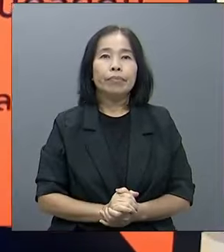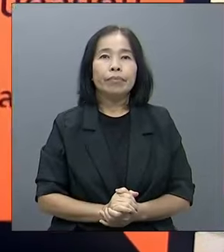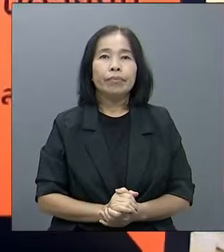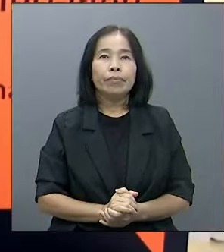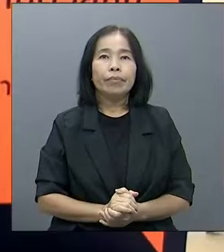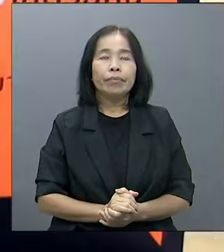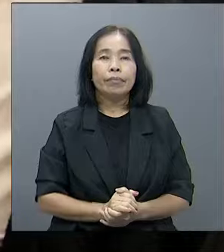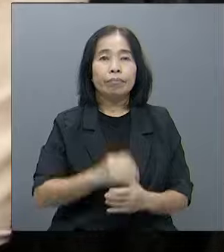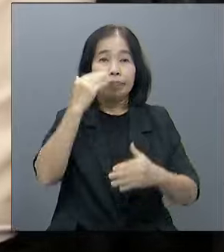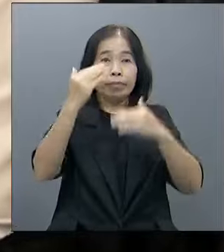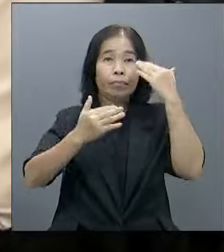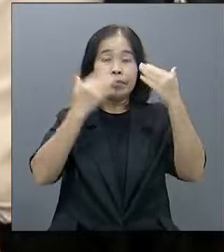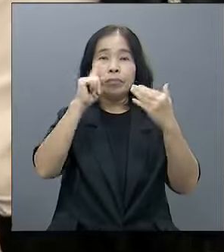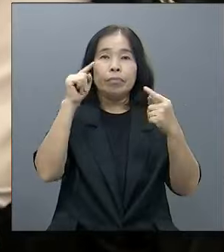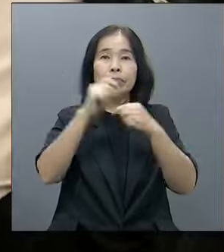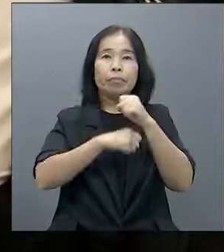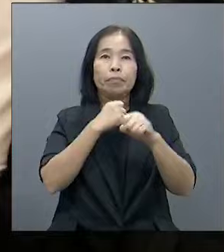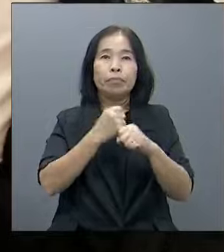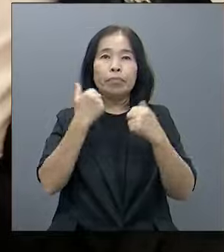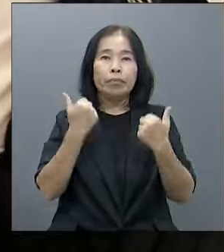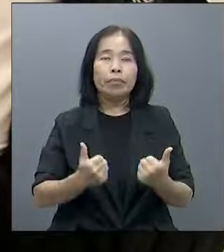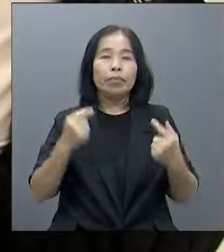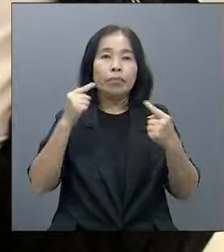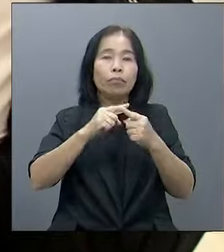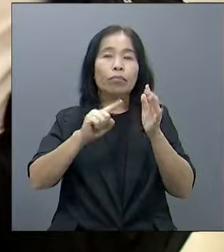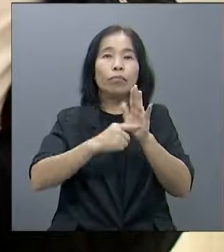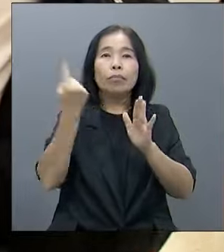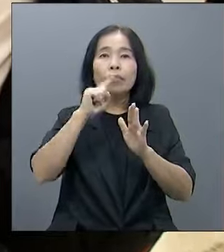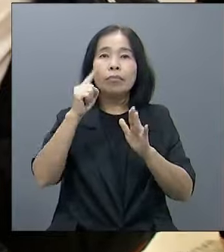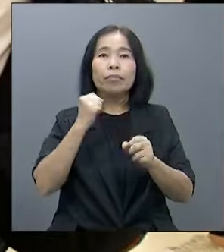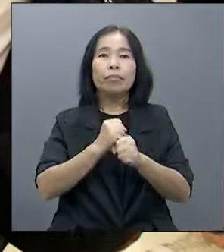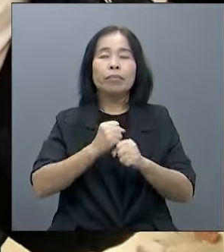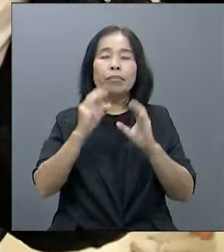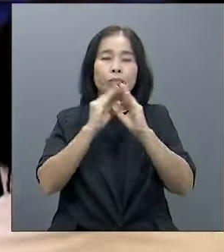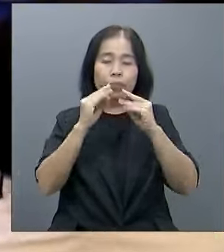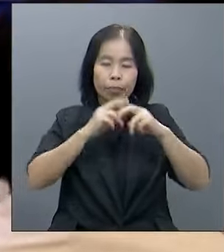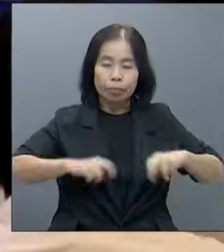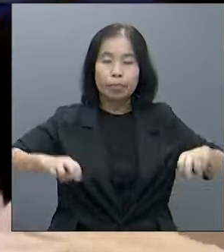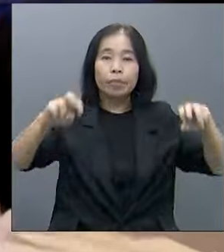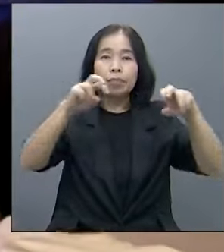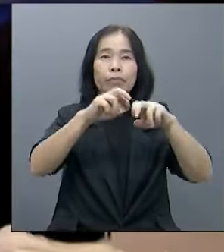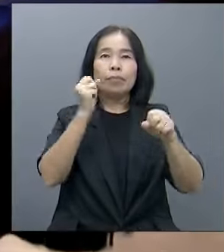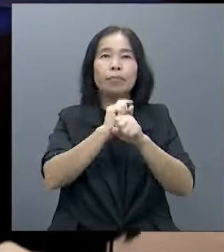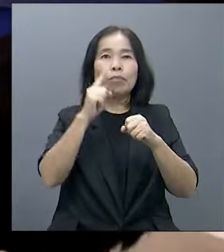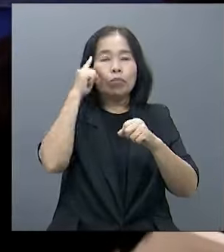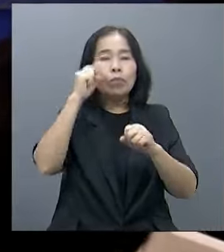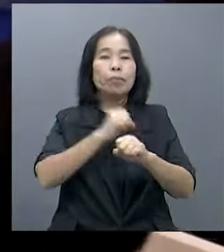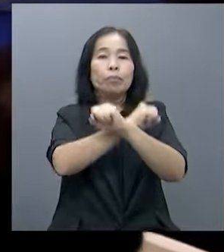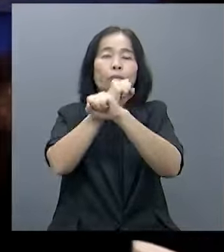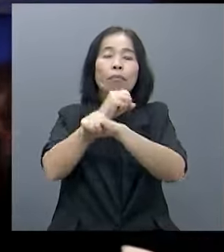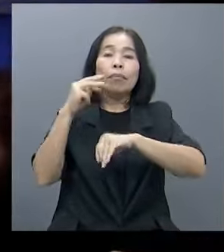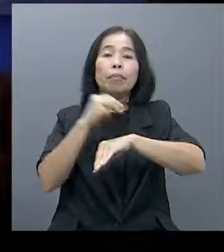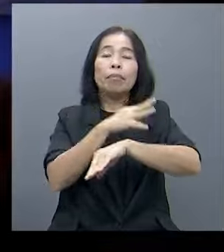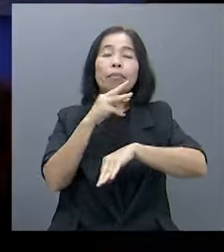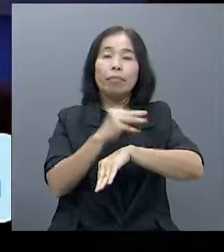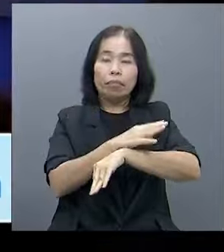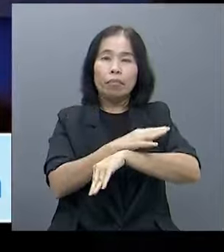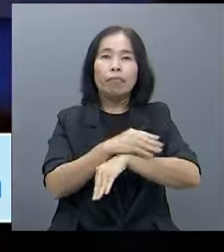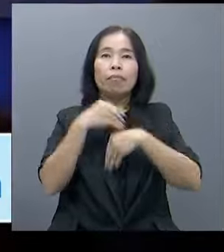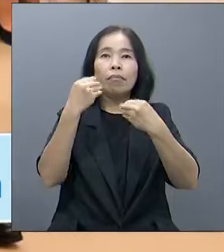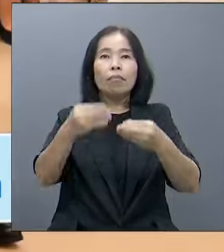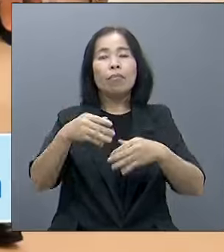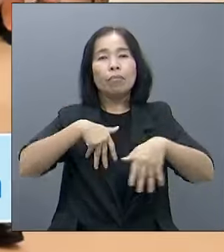กิจกรรมเด่นในงานปีนี้ค่ะเริ่มจากการเสวนาช่วงยืนหยัดลุกป้องกันมะเร็งค่ะให้ความรู้กับประชา